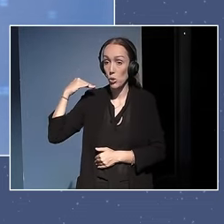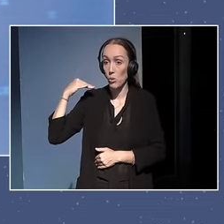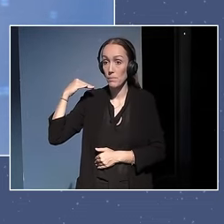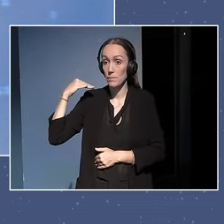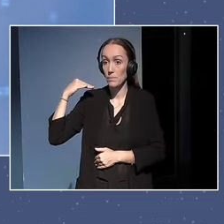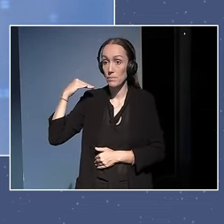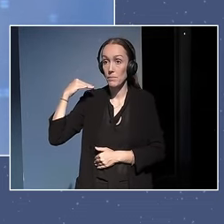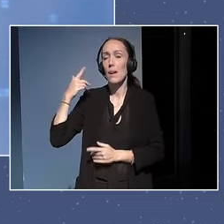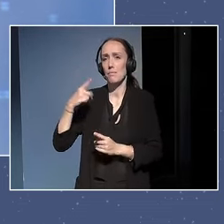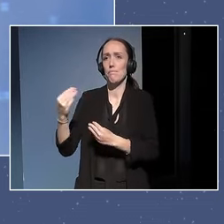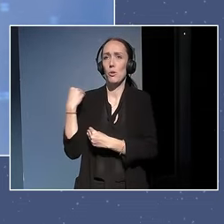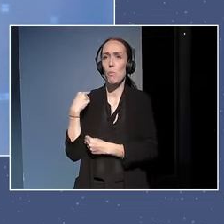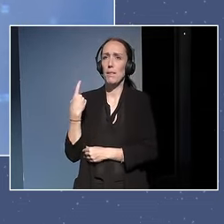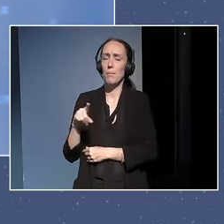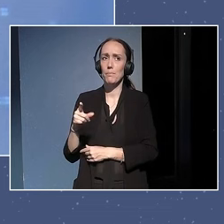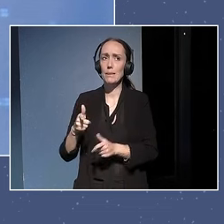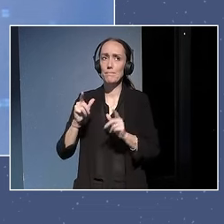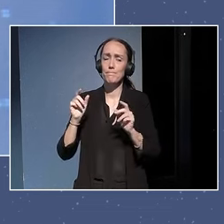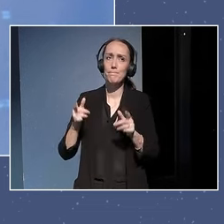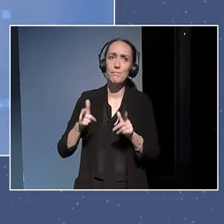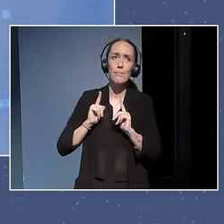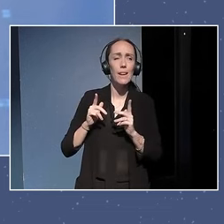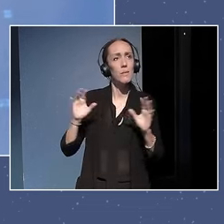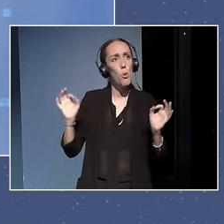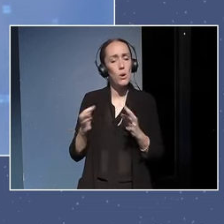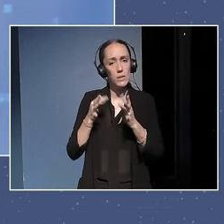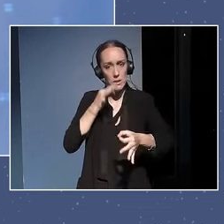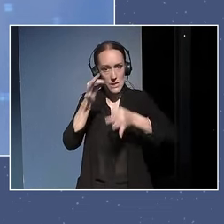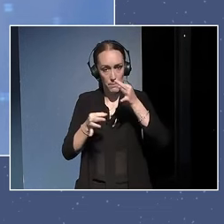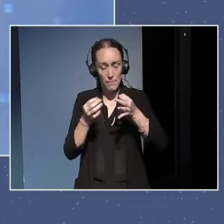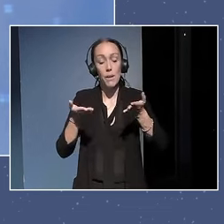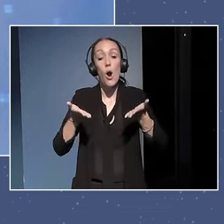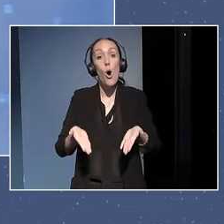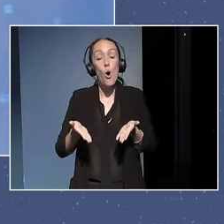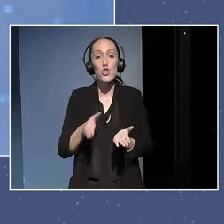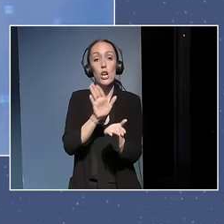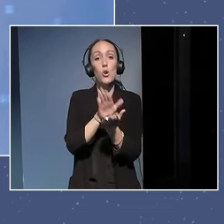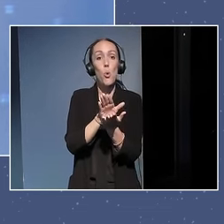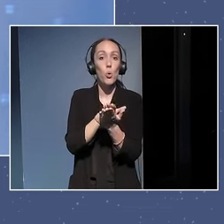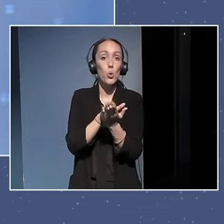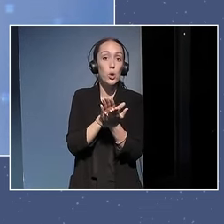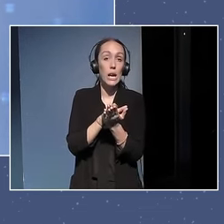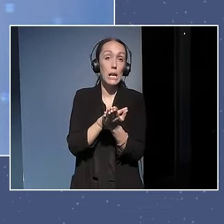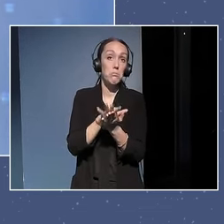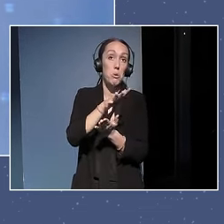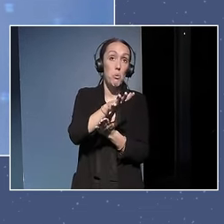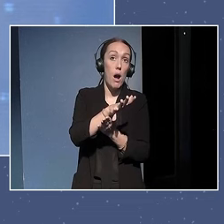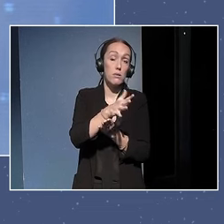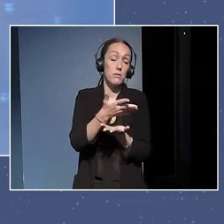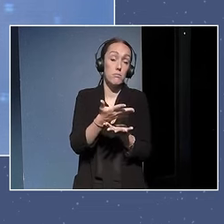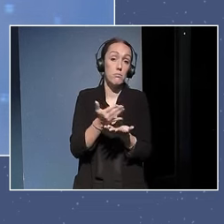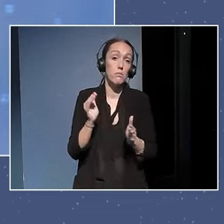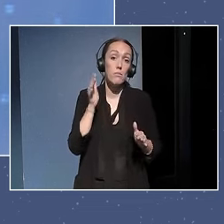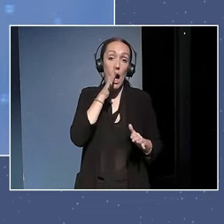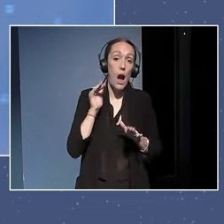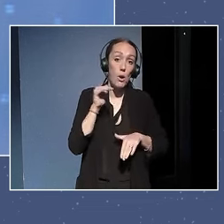permette di spiegare una cosa interessante noi oggi conosciamo i coccodrilli come animali quasi completamente acquatici o molto legati